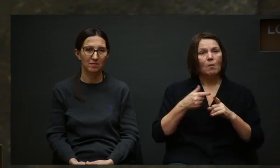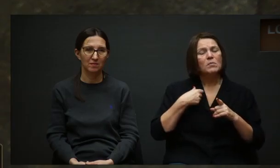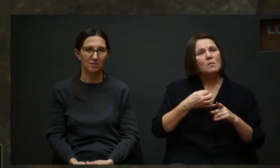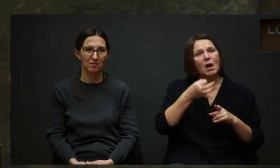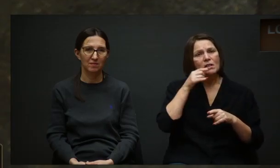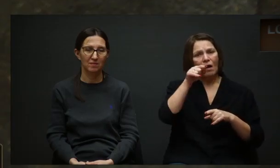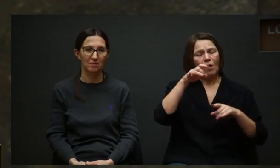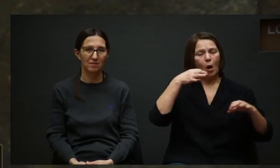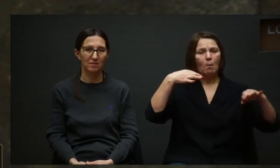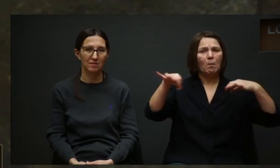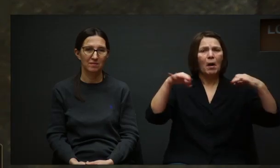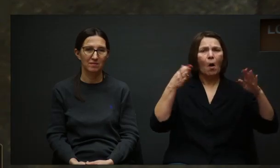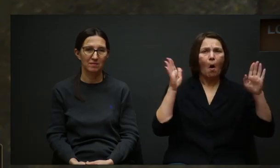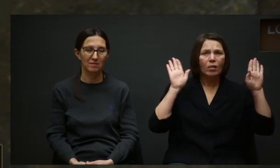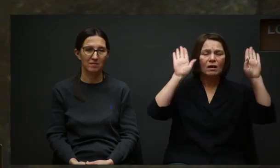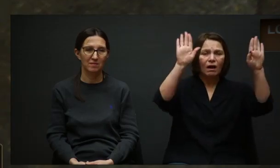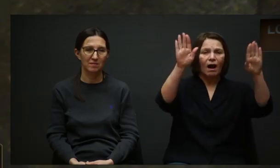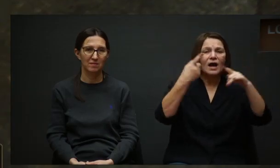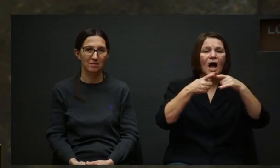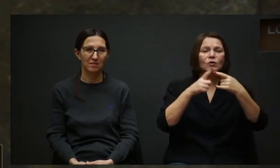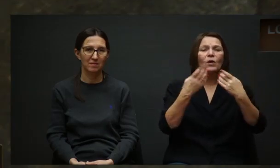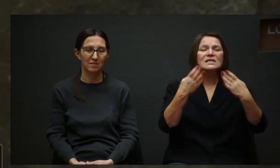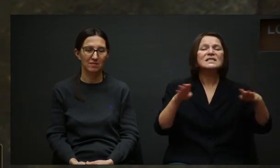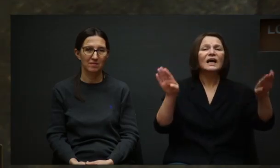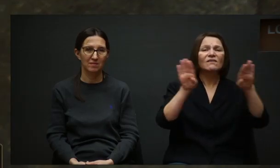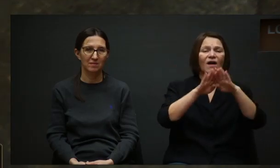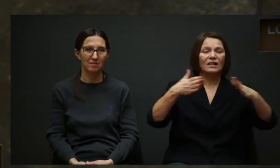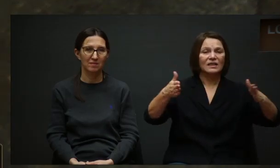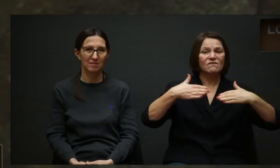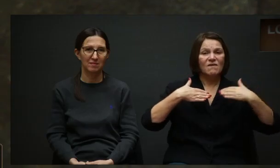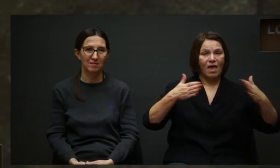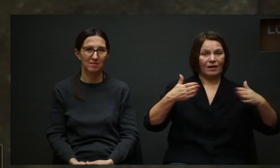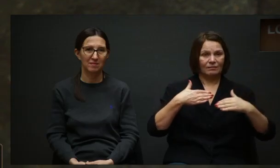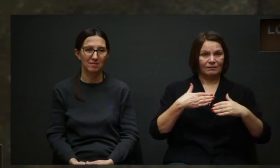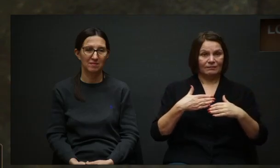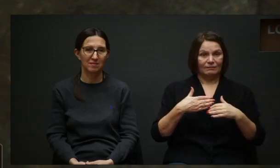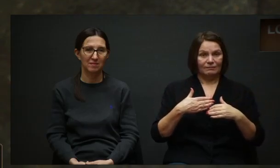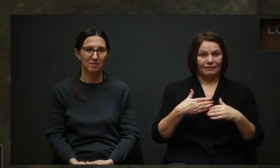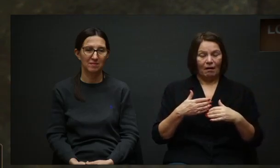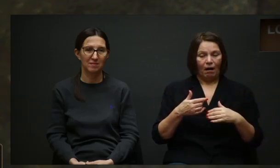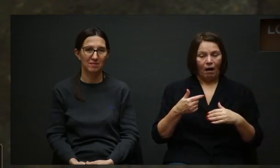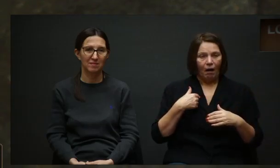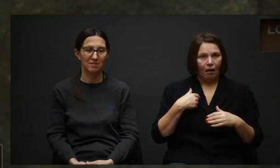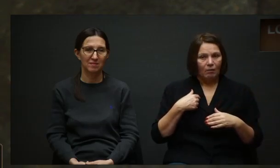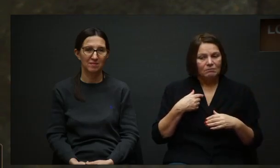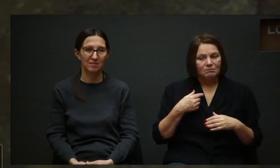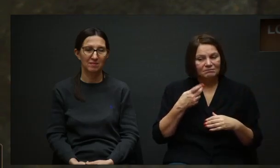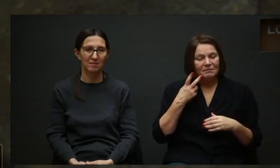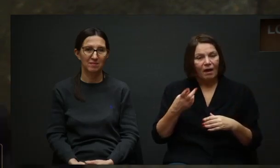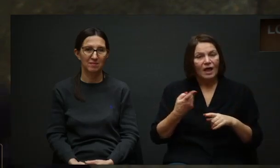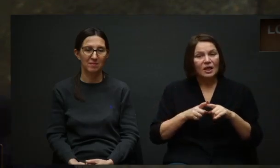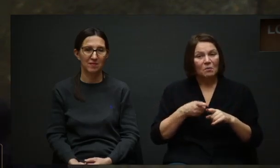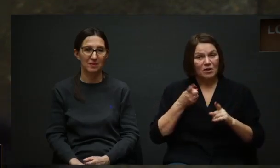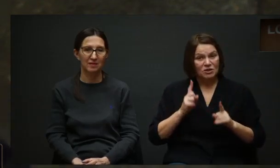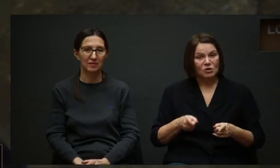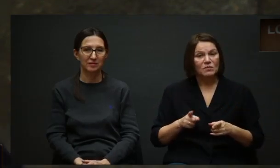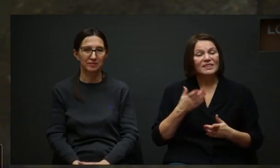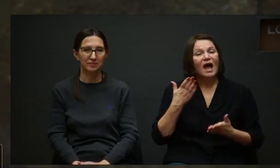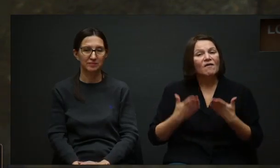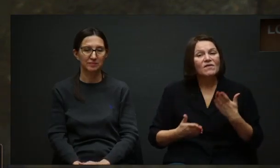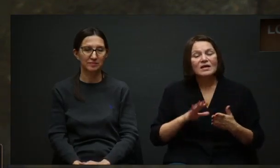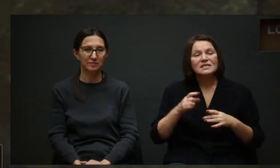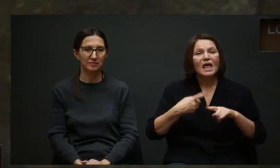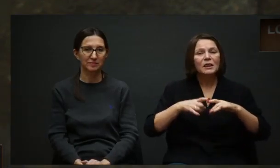пленка, которая закрывала дверь, ведущая в тот зал. И это по-настоящему так, потому что, наверное, за